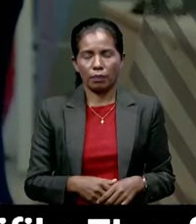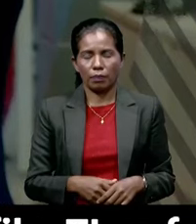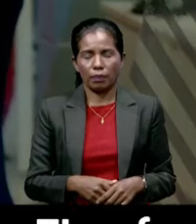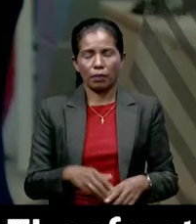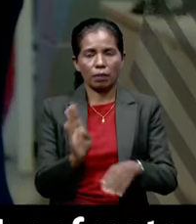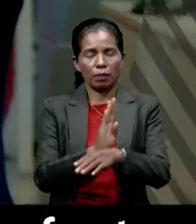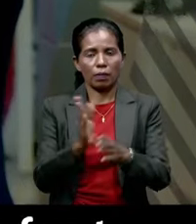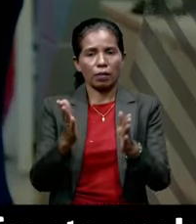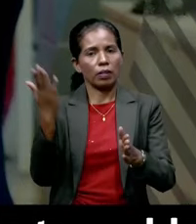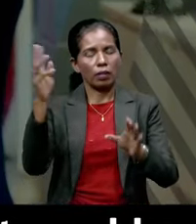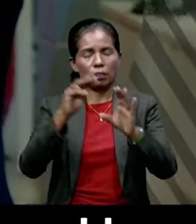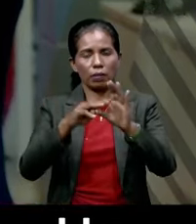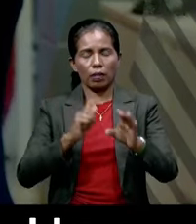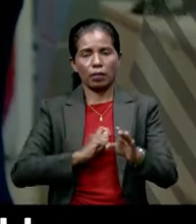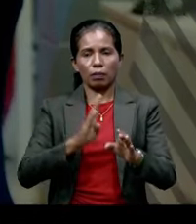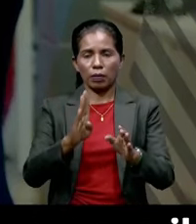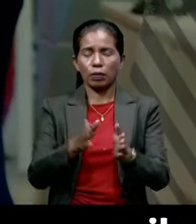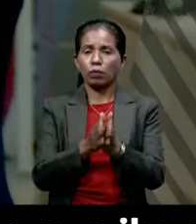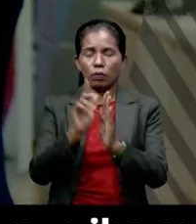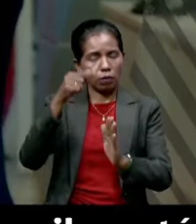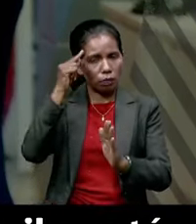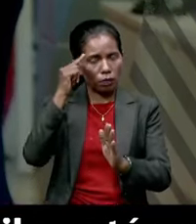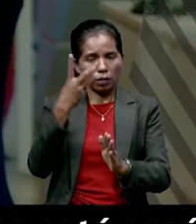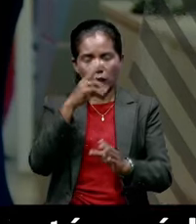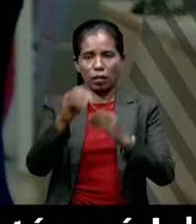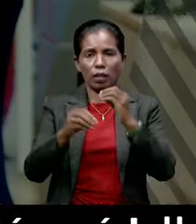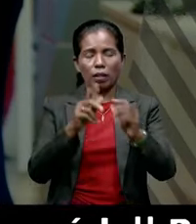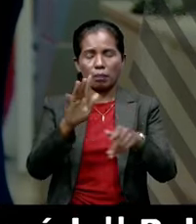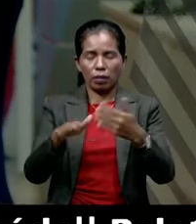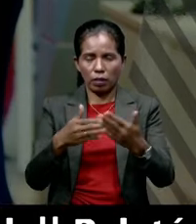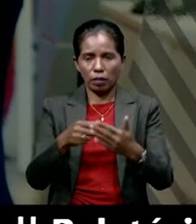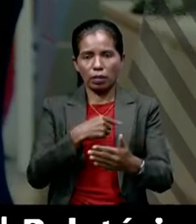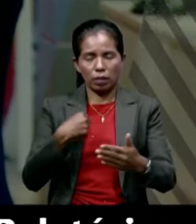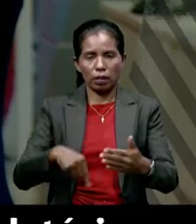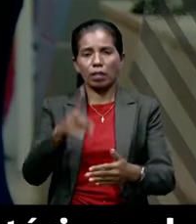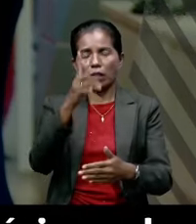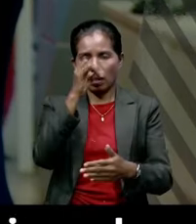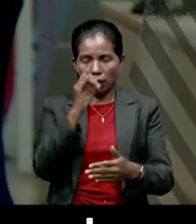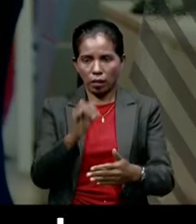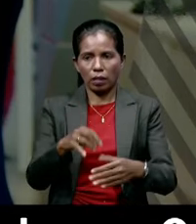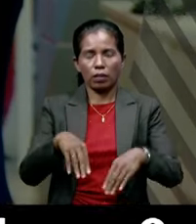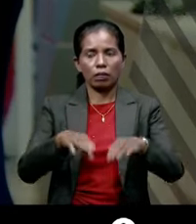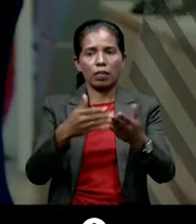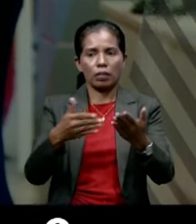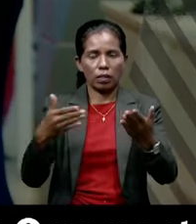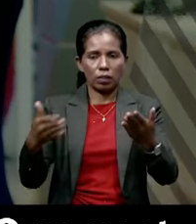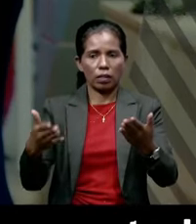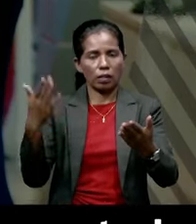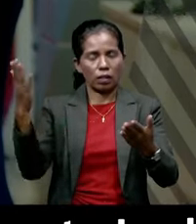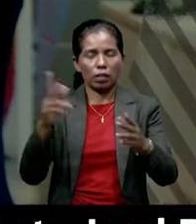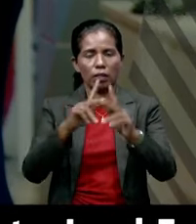Negociantes sira ia mercado taibesi husu governo atu kontrolu negociante sinesa ia capital Dili, nebe fansa sang rahung ia